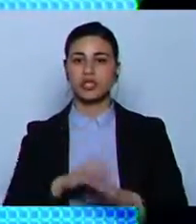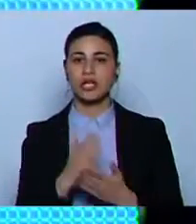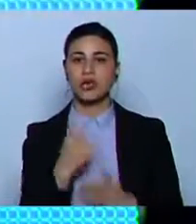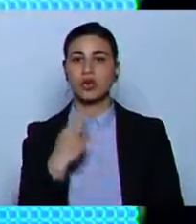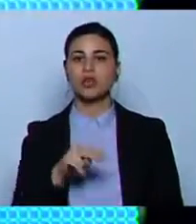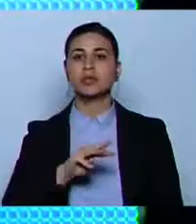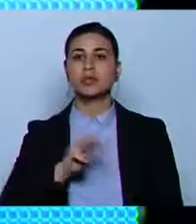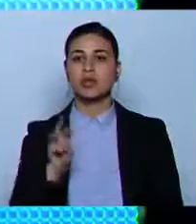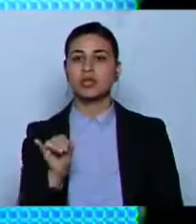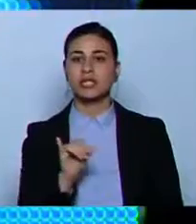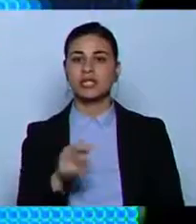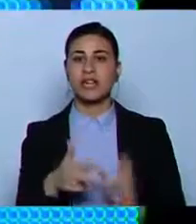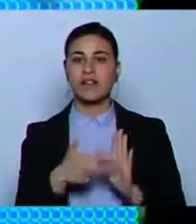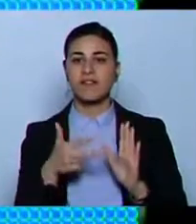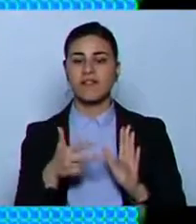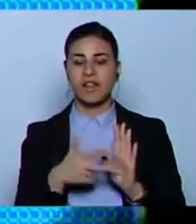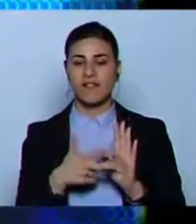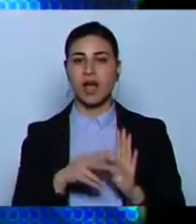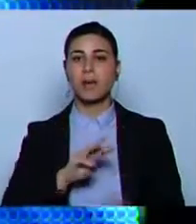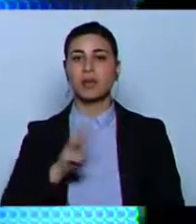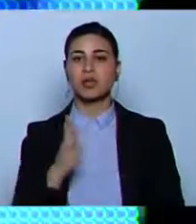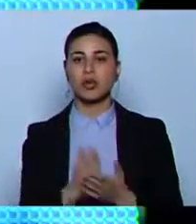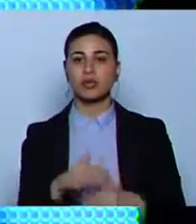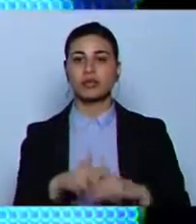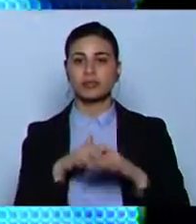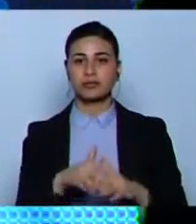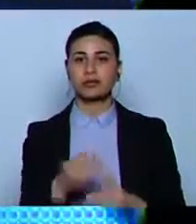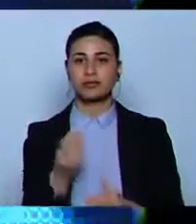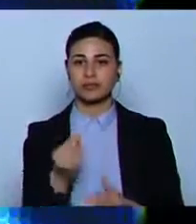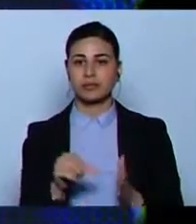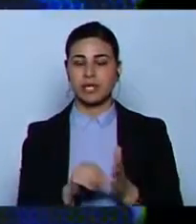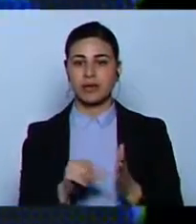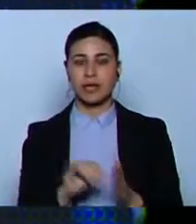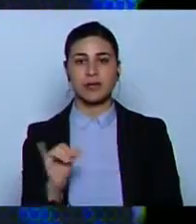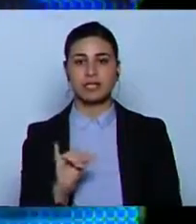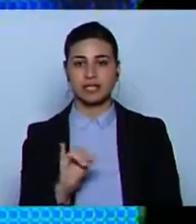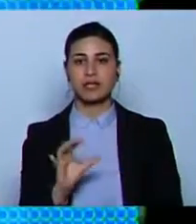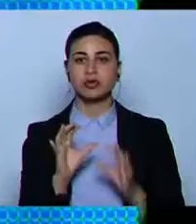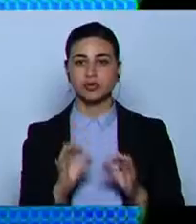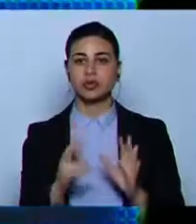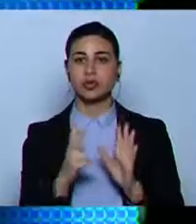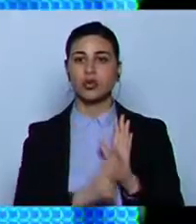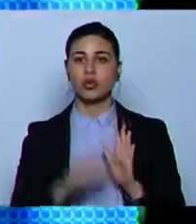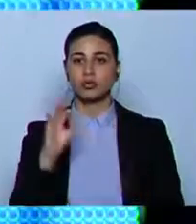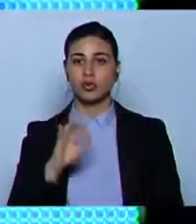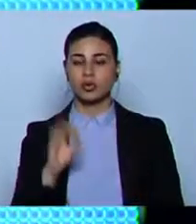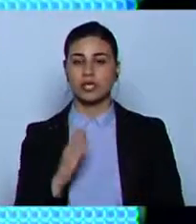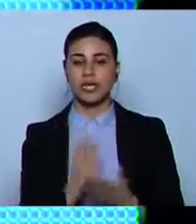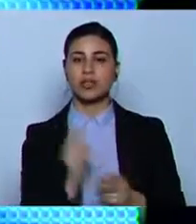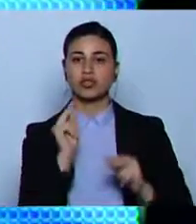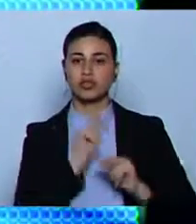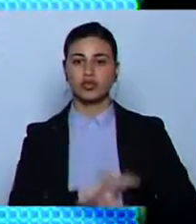მილიონი, საიდანაც 8 მილიონი არის სუბსიდია, ანუ IP-ებზე იხარჯება, საიდანაც ზუსტად 80% მიდის